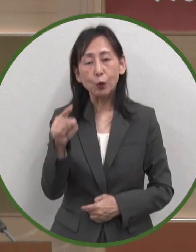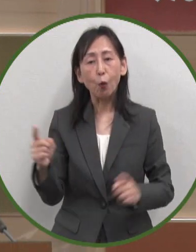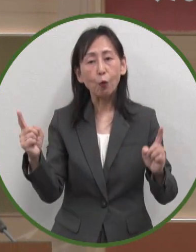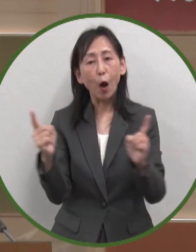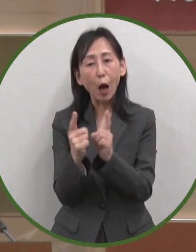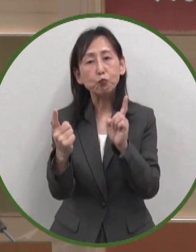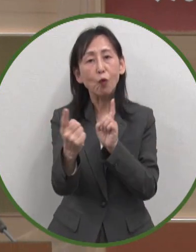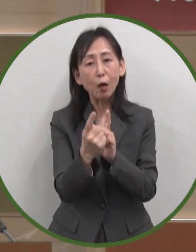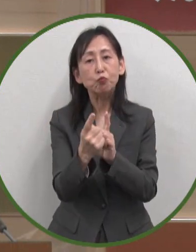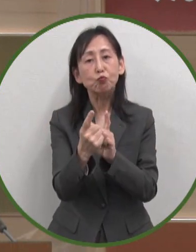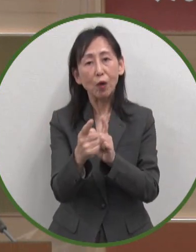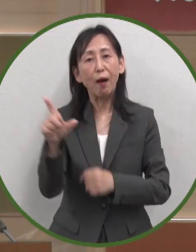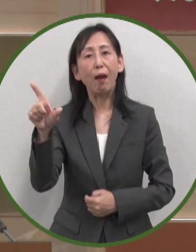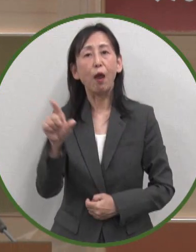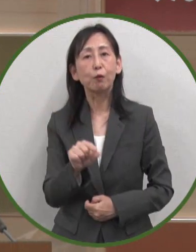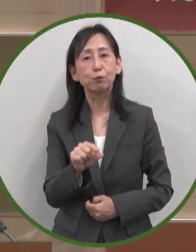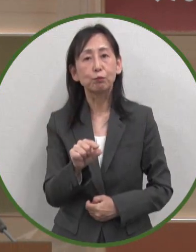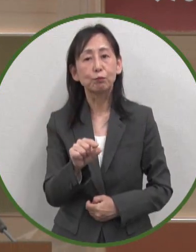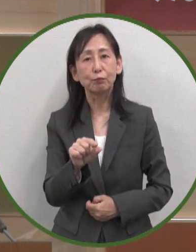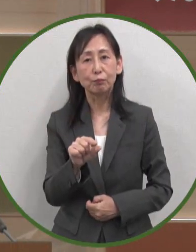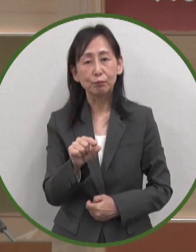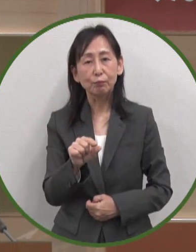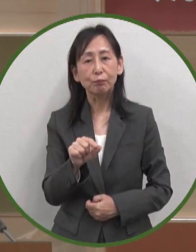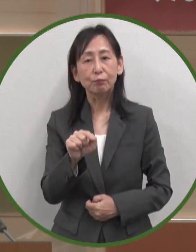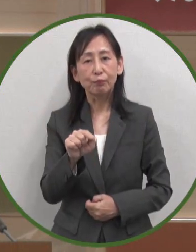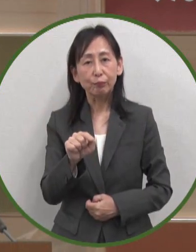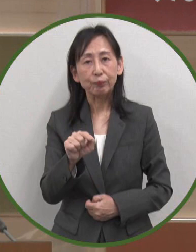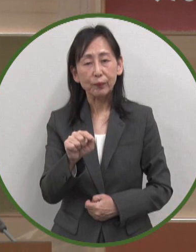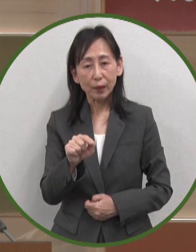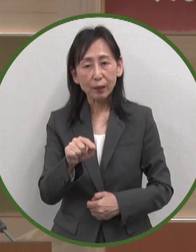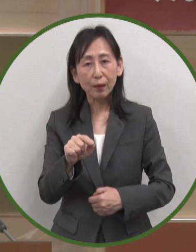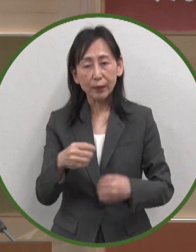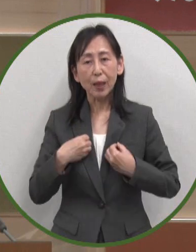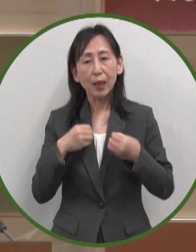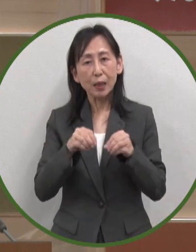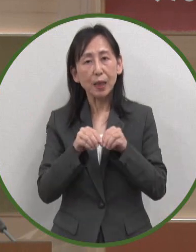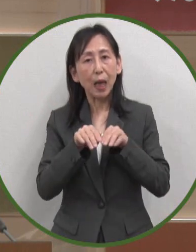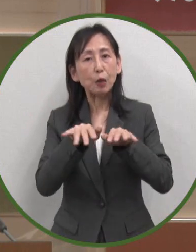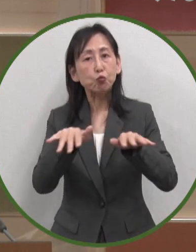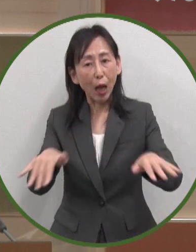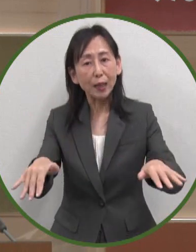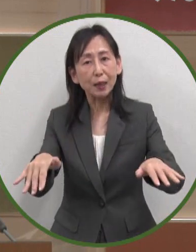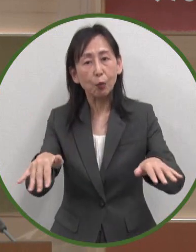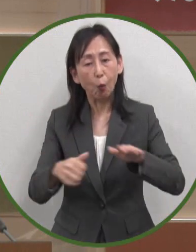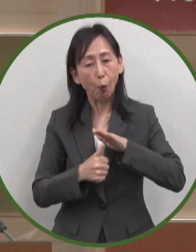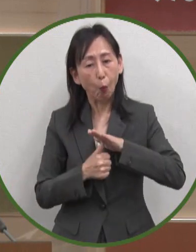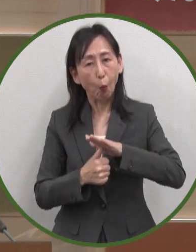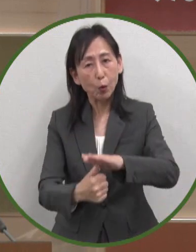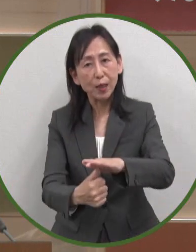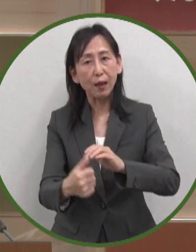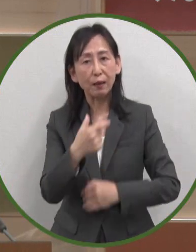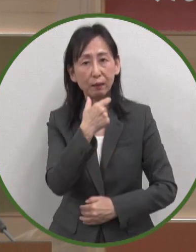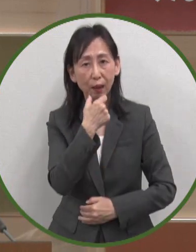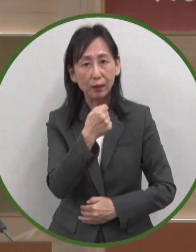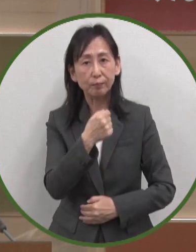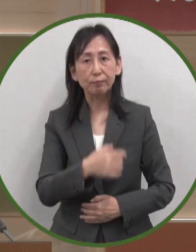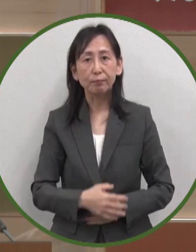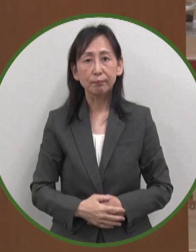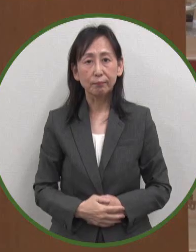、そういったことで、できるだけの感染拡大は抑えていきたいということです